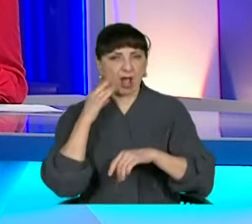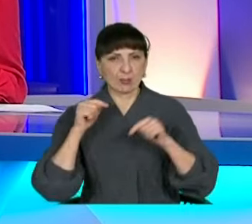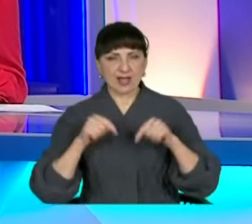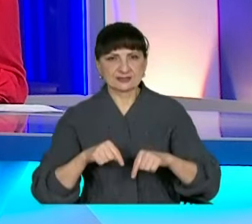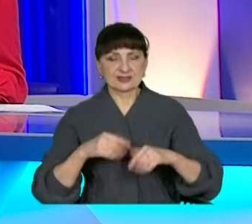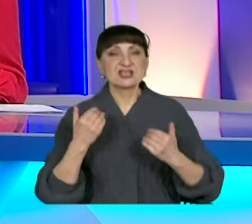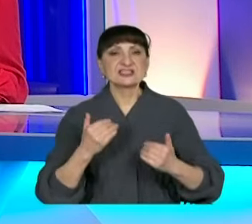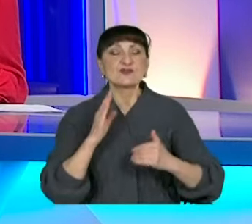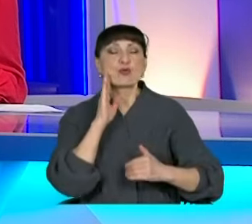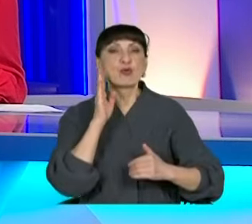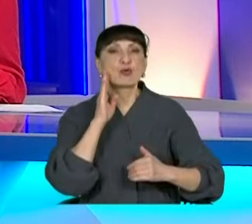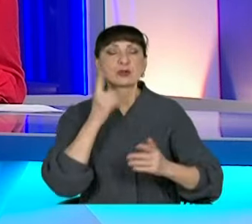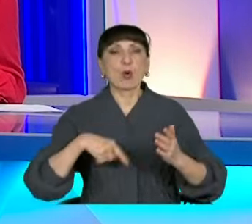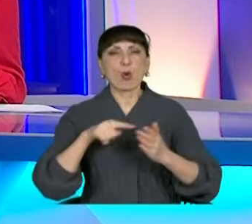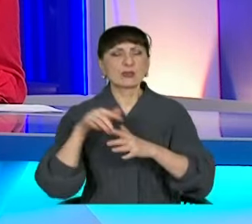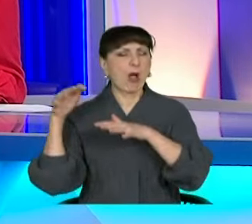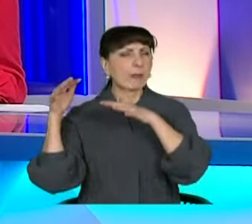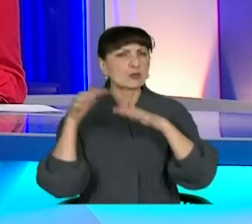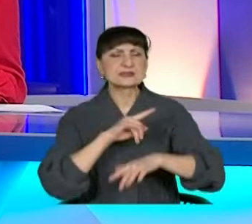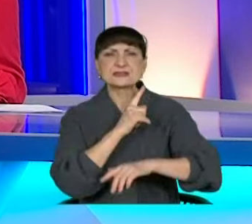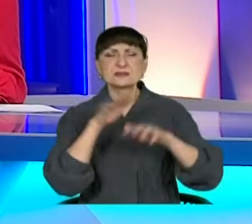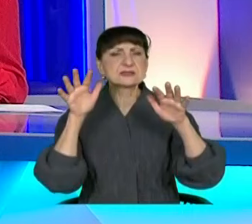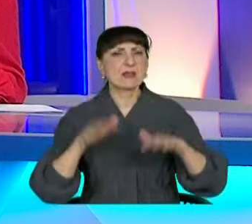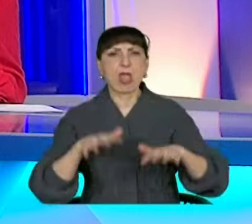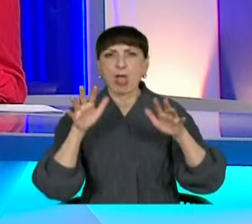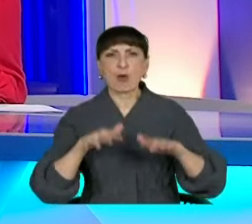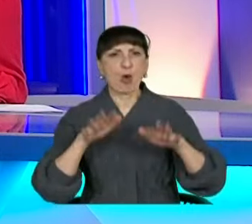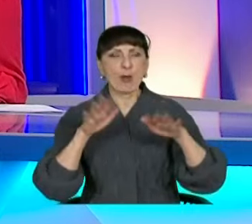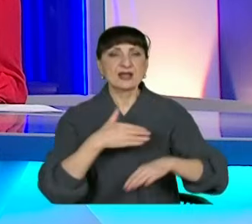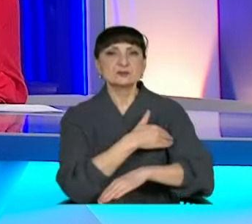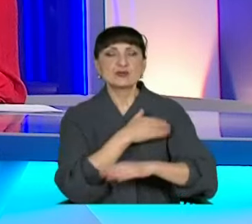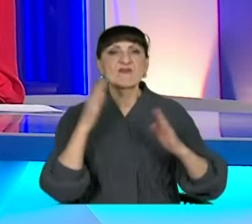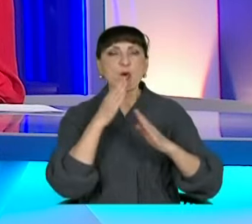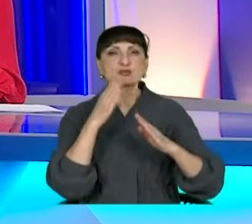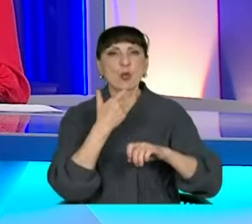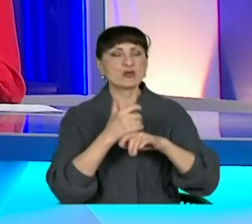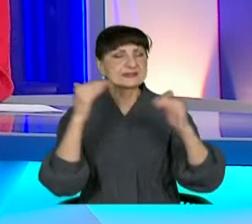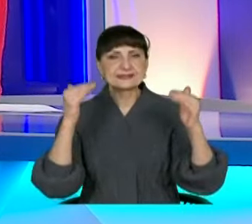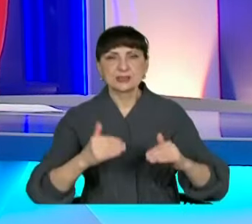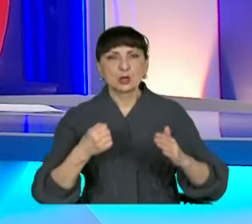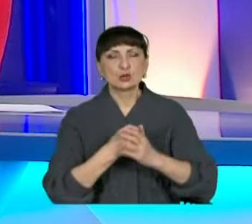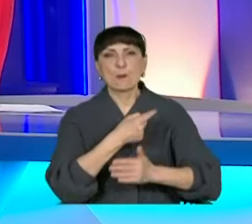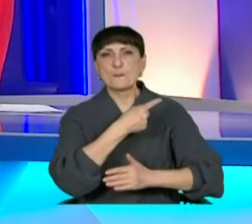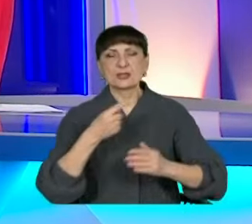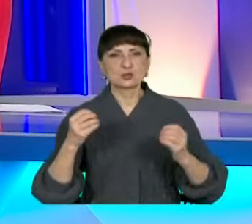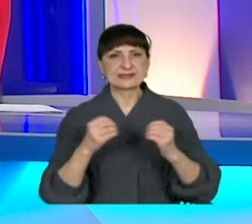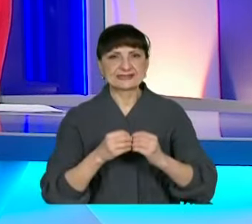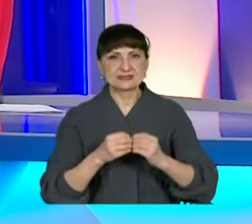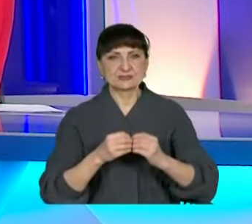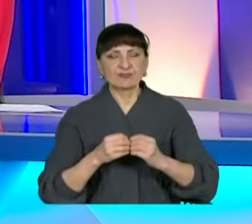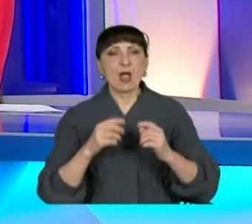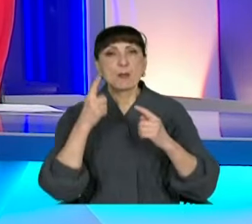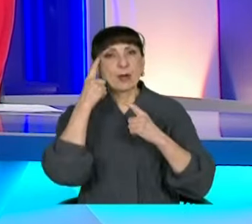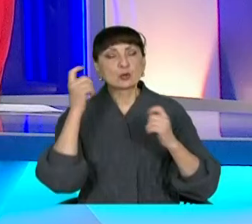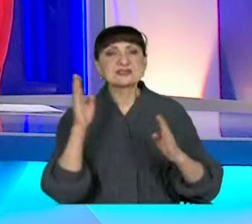алматинцы. Сегодня утром на город обрушился обильный снегопад, а температура воздуха резко опустилась до -10. По